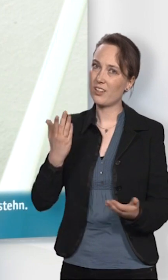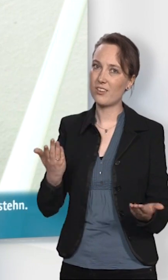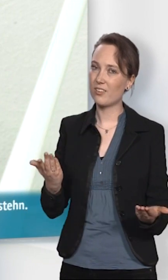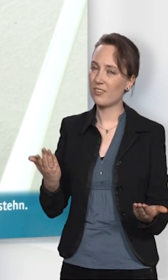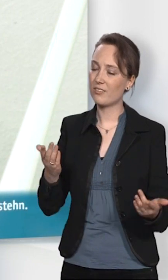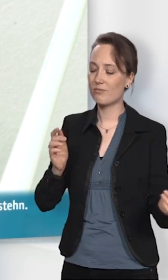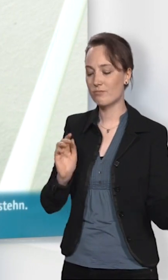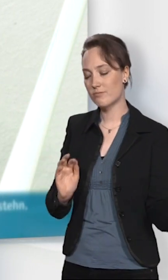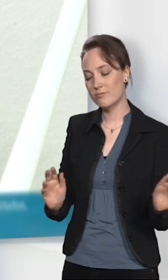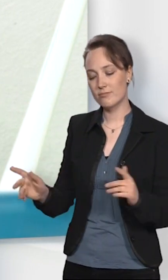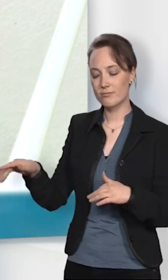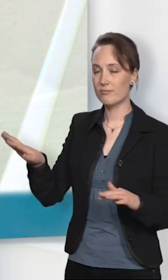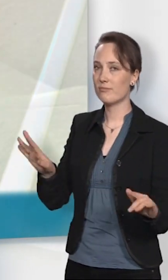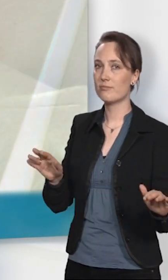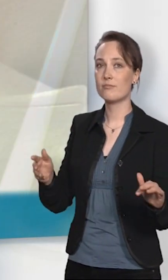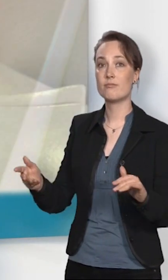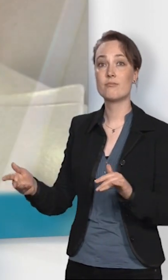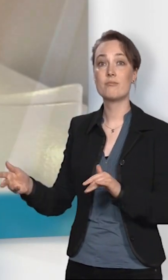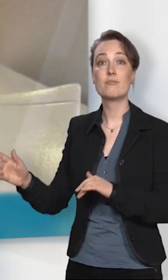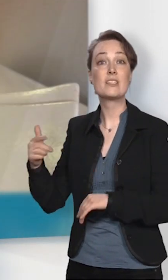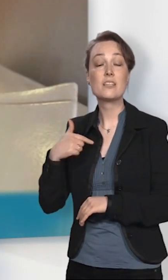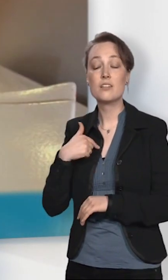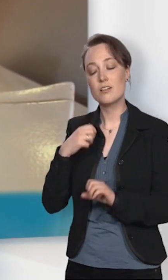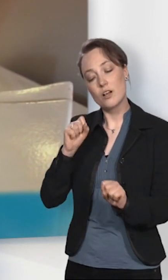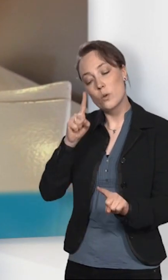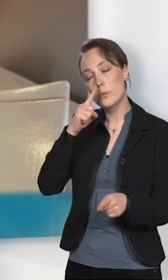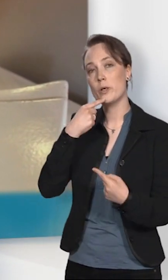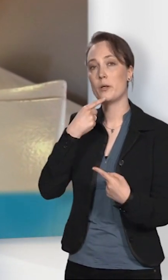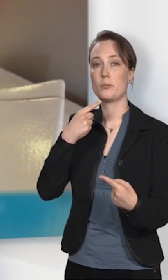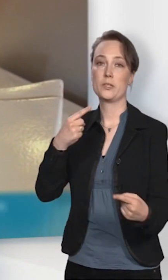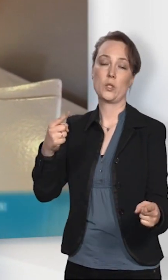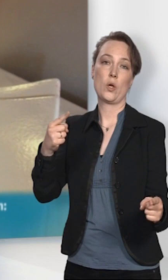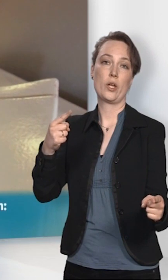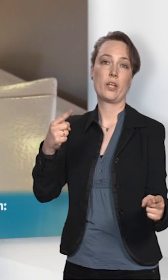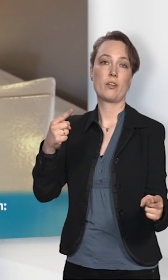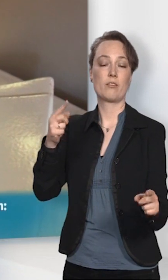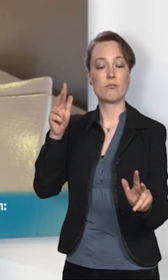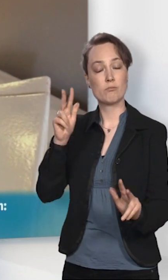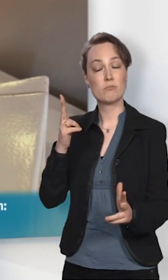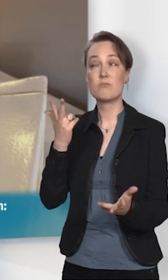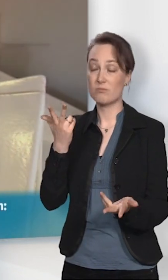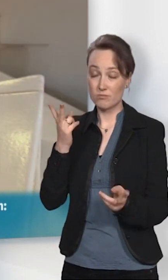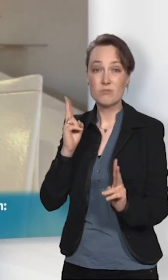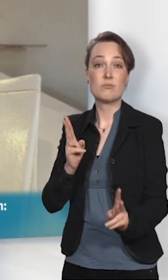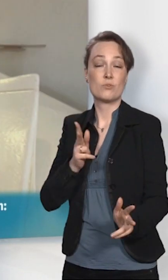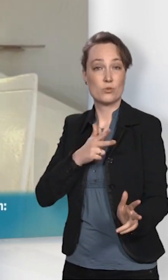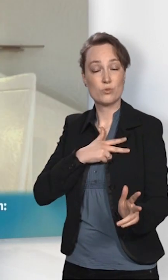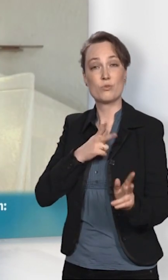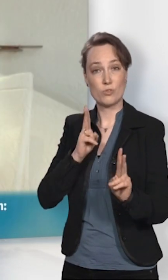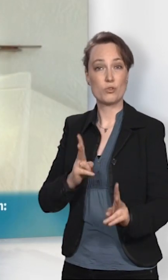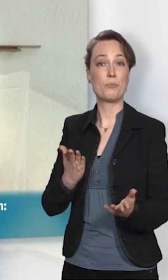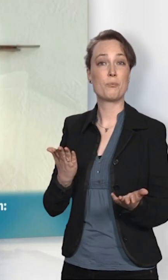verstehen. Ich kann es nur bezeugen, dass es stimmt und ich lade